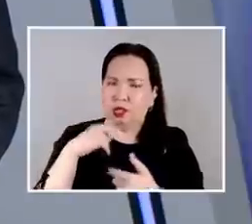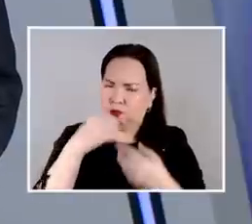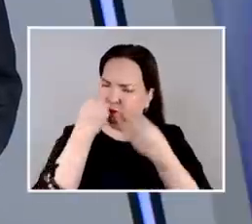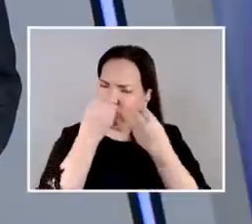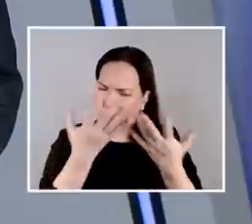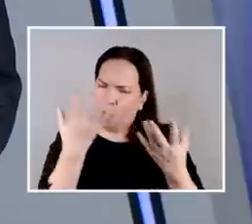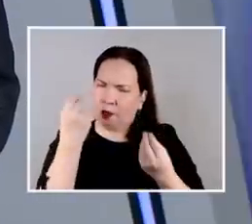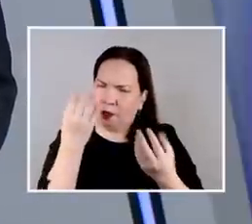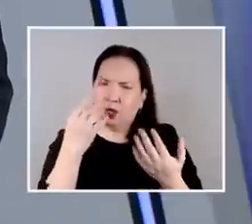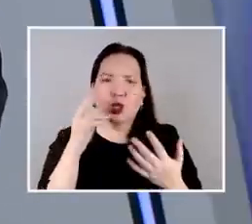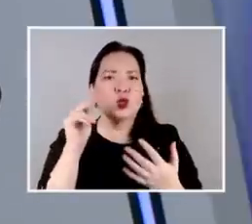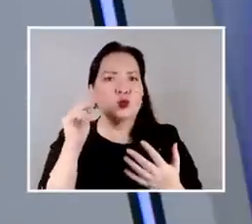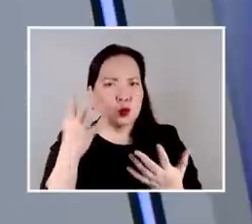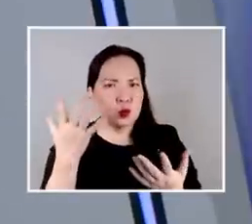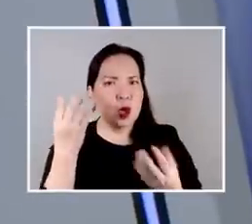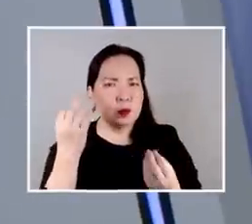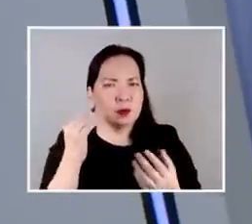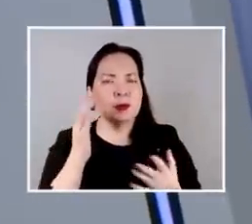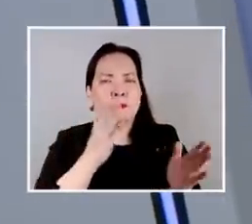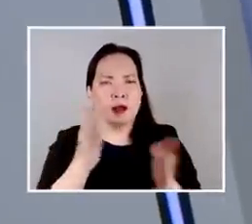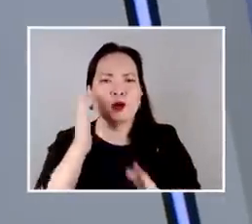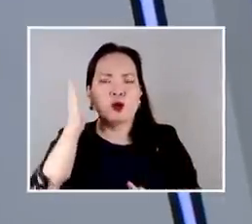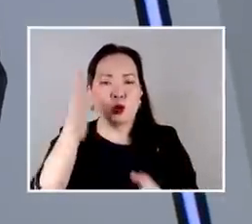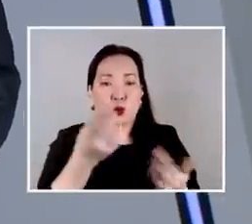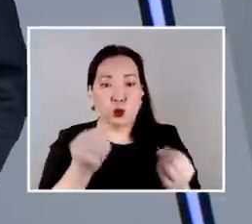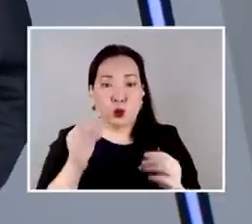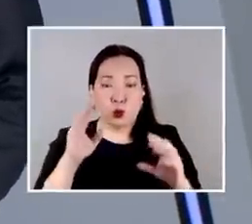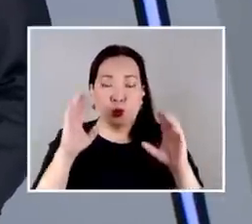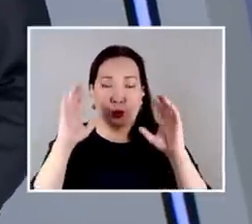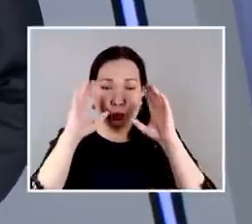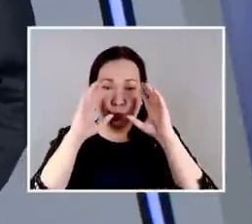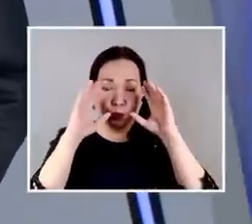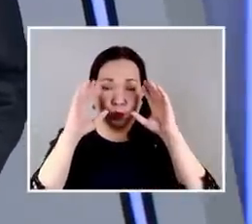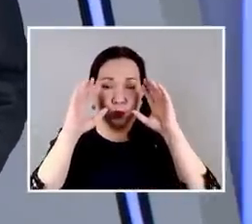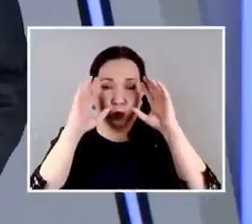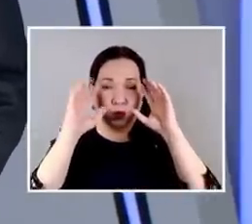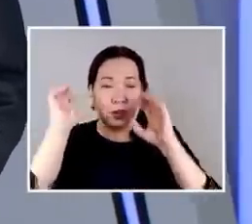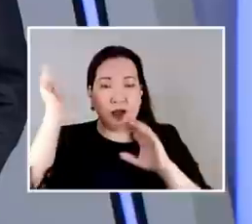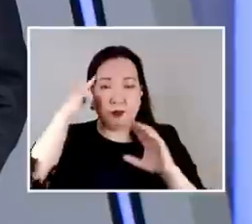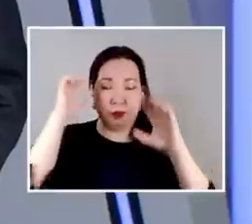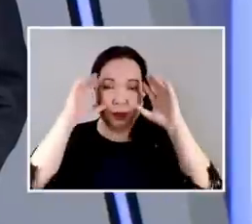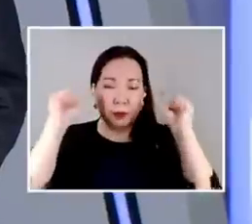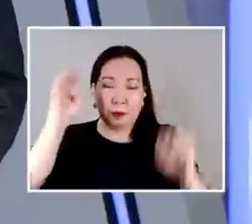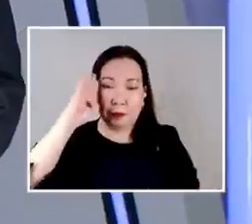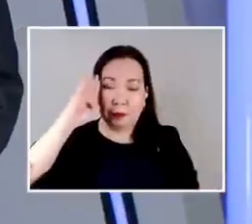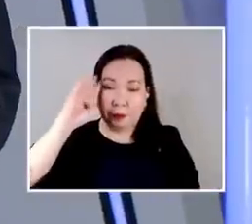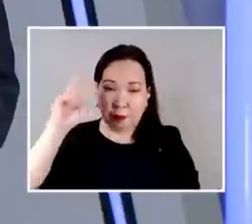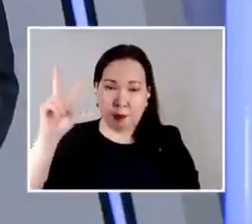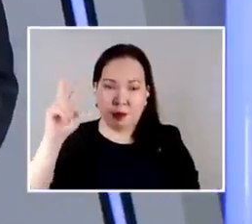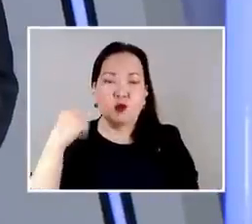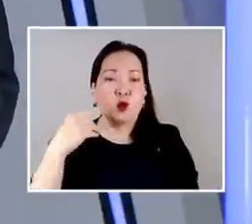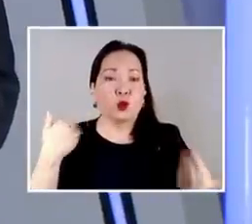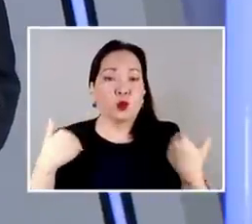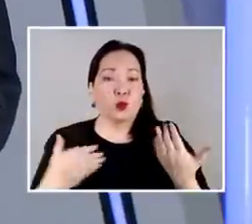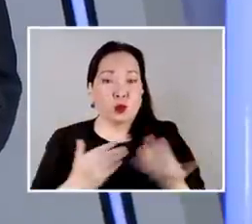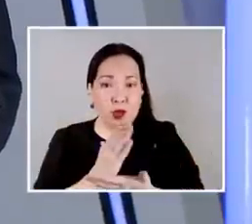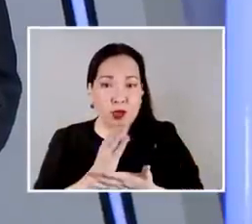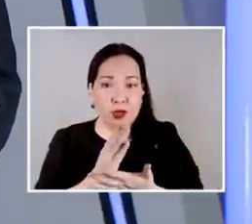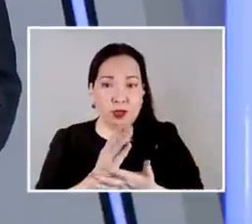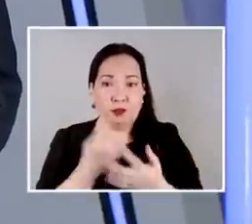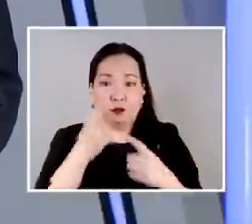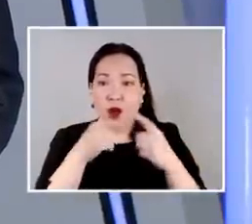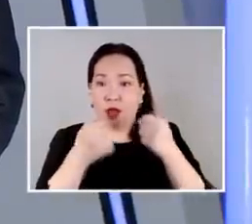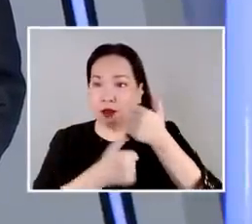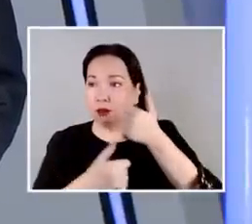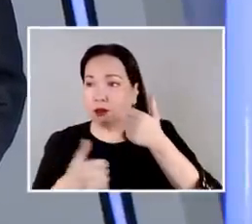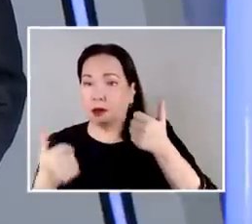ginagawa at gagawin ng Marcos Administration para sa karapatang pantao. Para po naman sa ilang miyembro ng